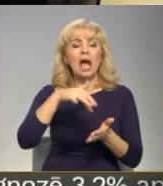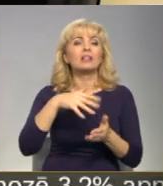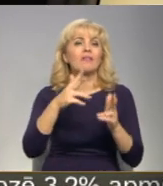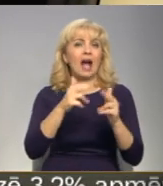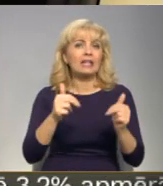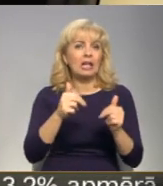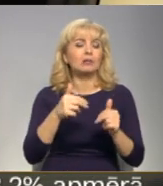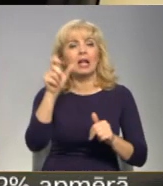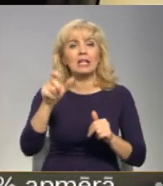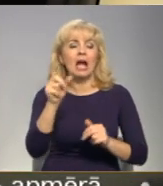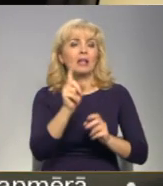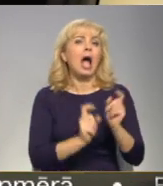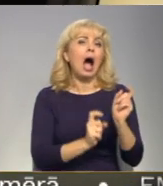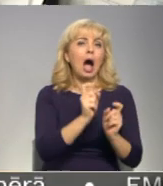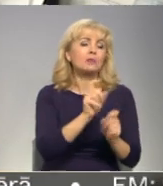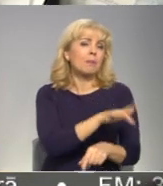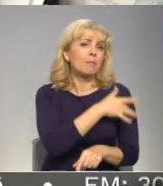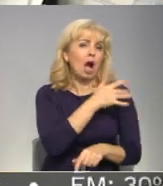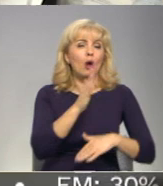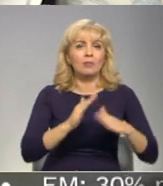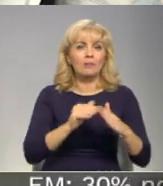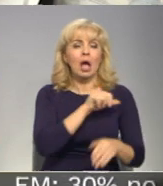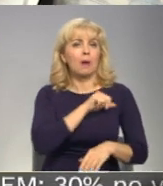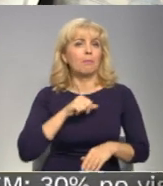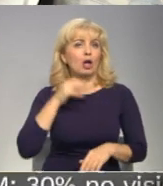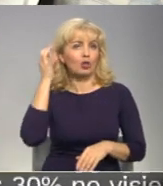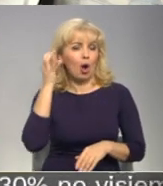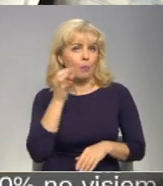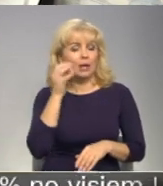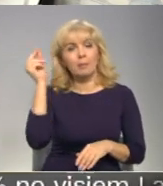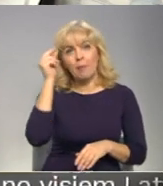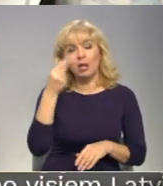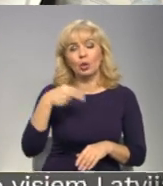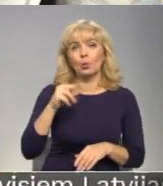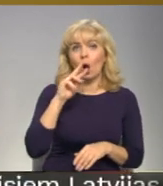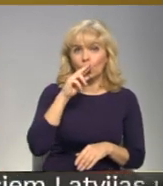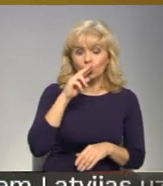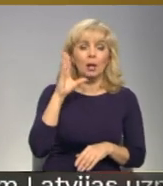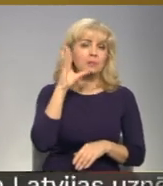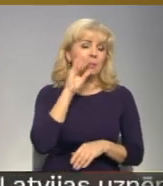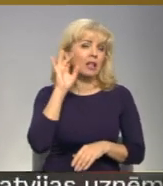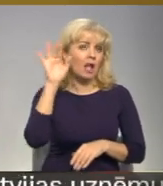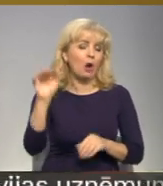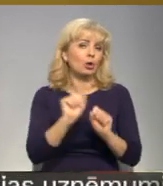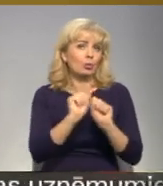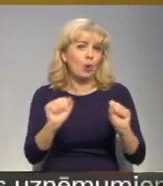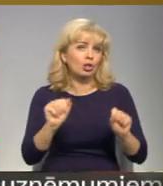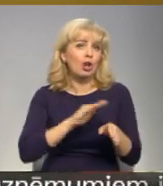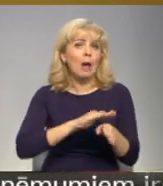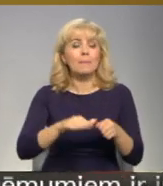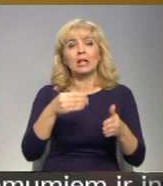kuri apstrīd pakalpojumu kvalitāti, bet arī pašiem operatoriem, lai mācītos no kļūdām un nākotnē spētu nodrošināt pilnvērtīgu un